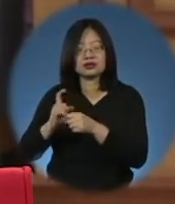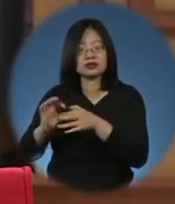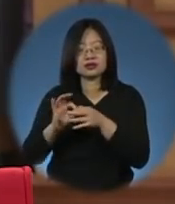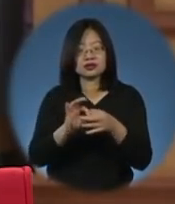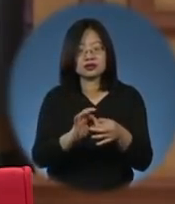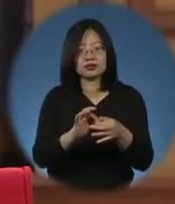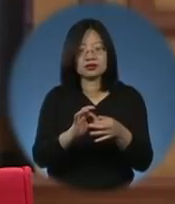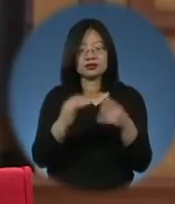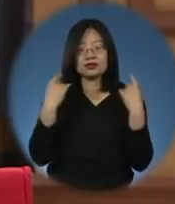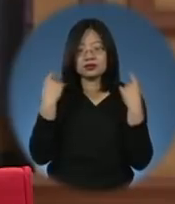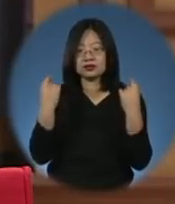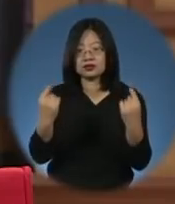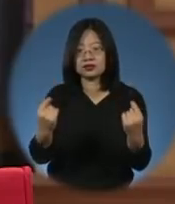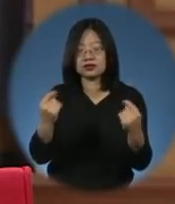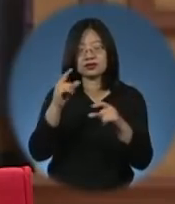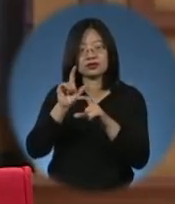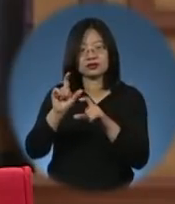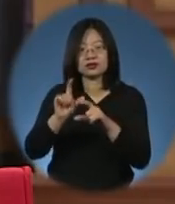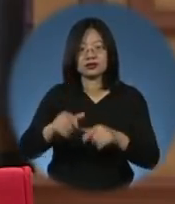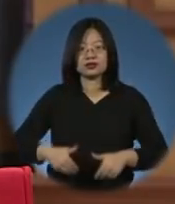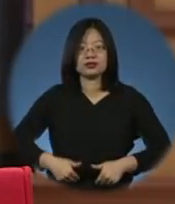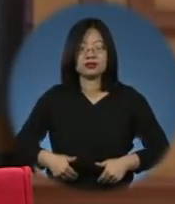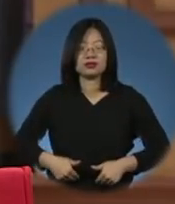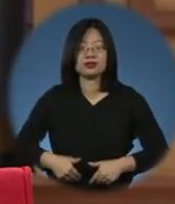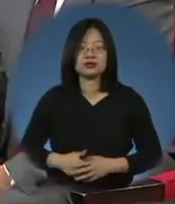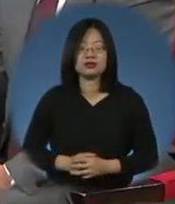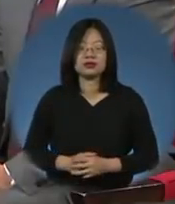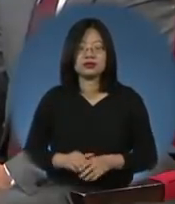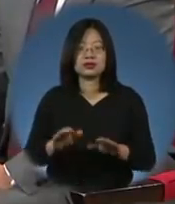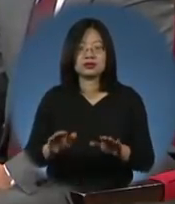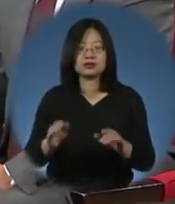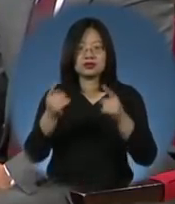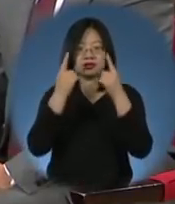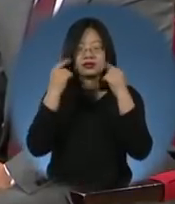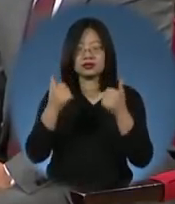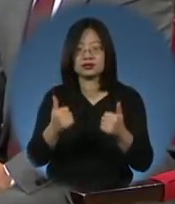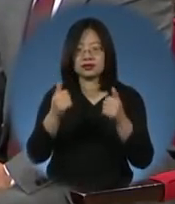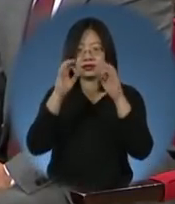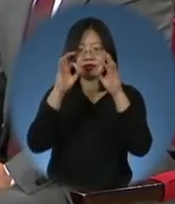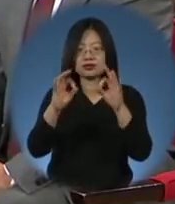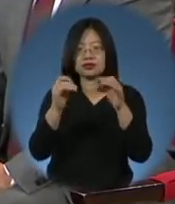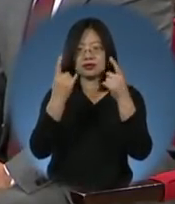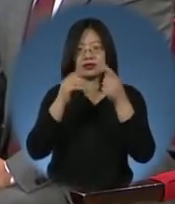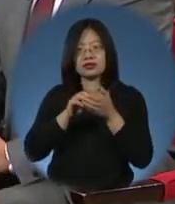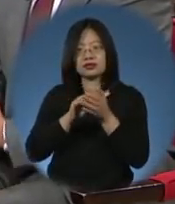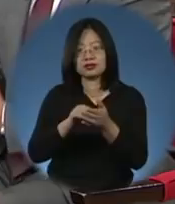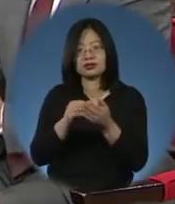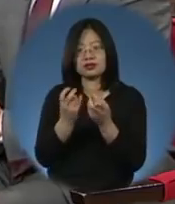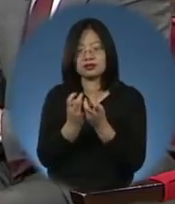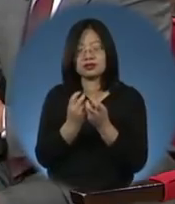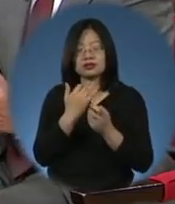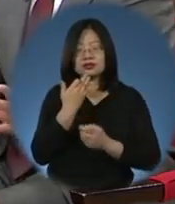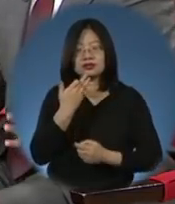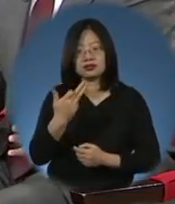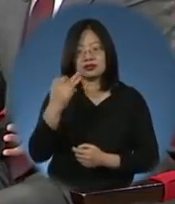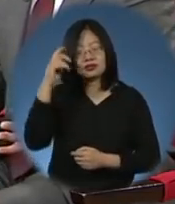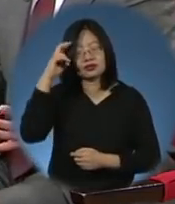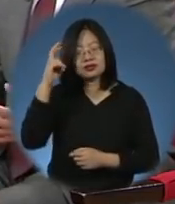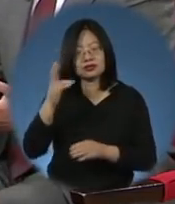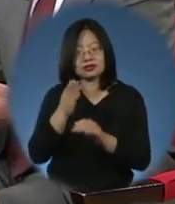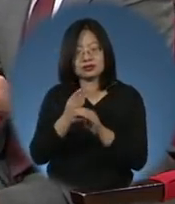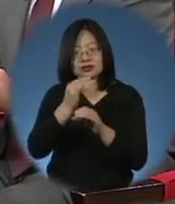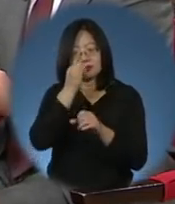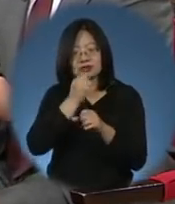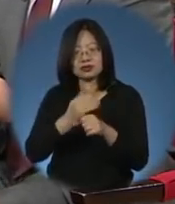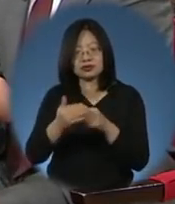될 수 있느냐라는 걸 한번 고민을 해봐야 됩니다. 네. 그러니까 지금 대학 입시는 대학을 갈 수 있는 방법은 18세를 대상으로 하고 있기